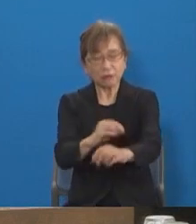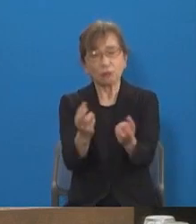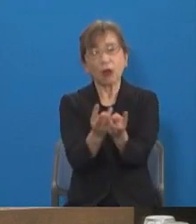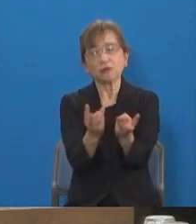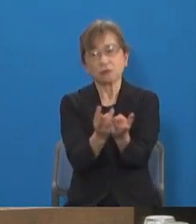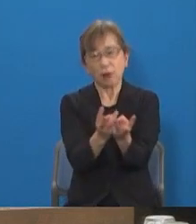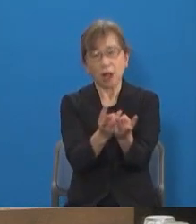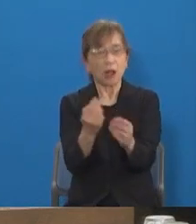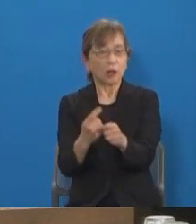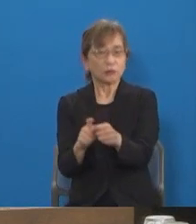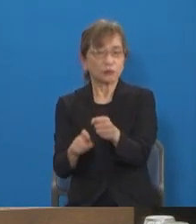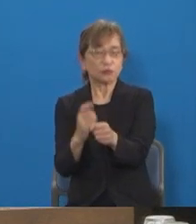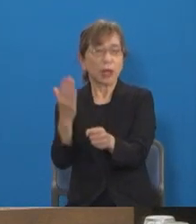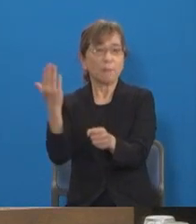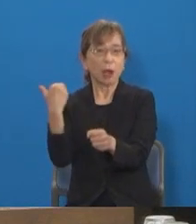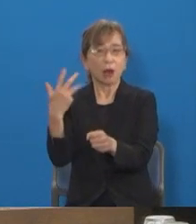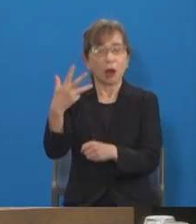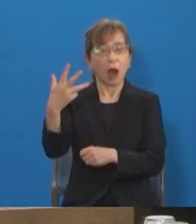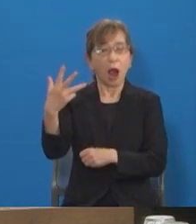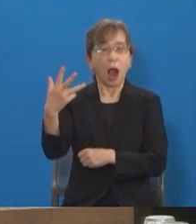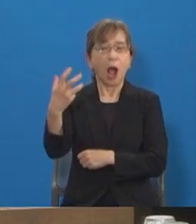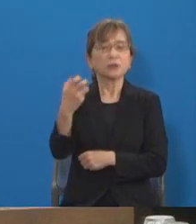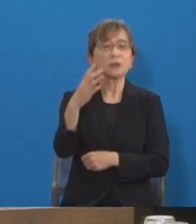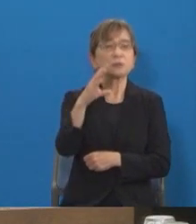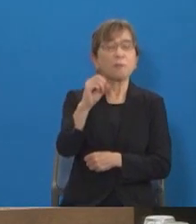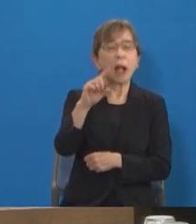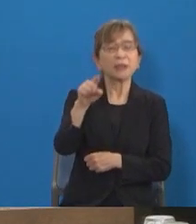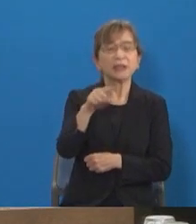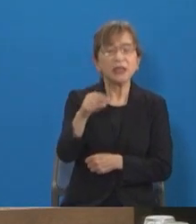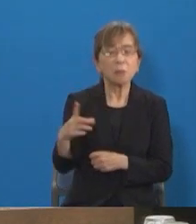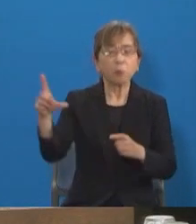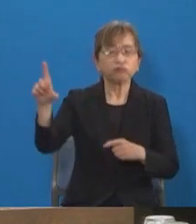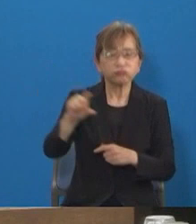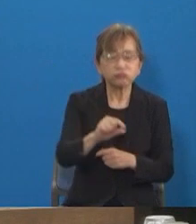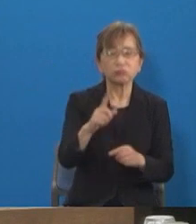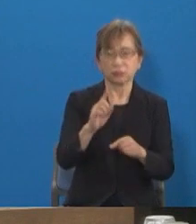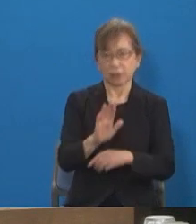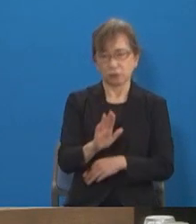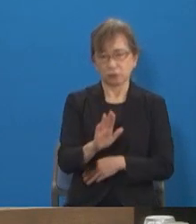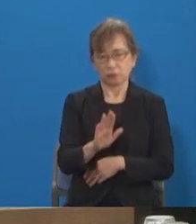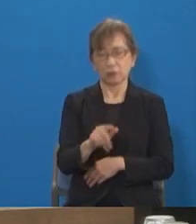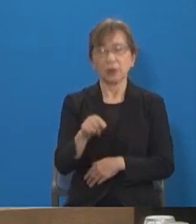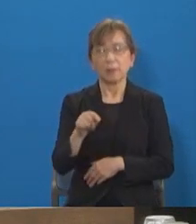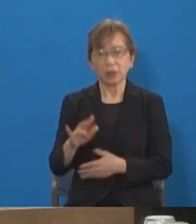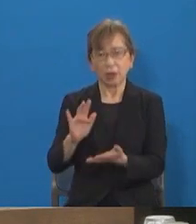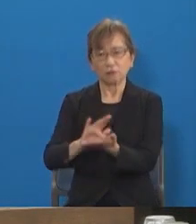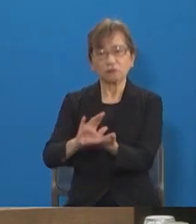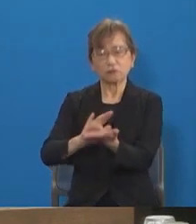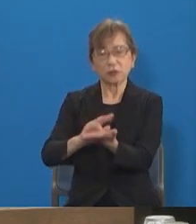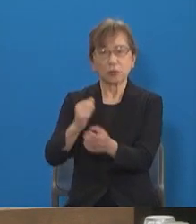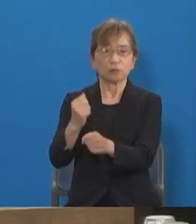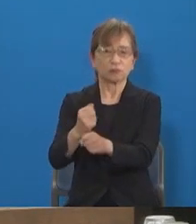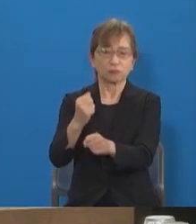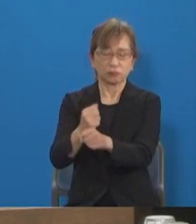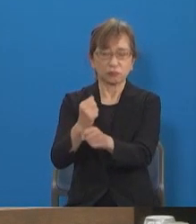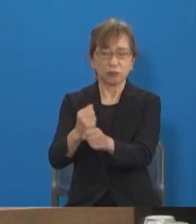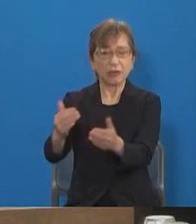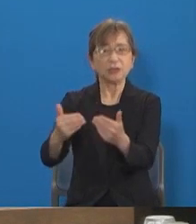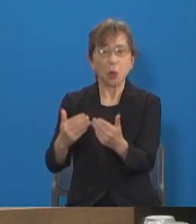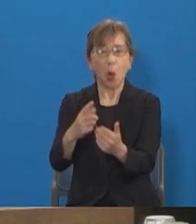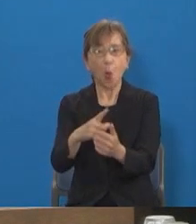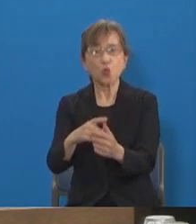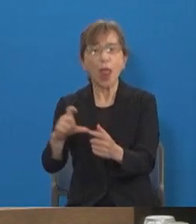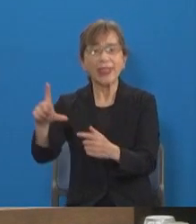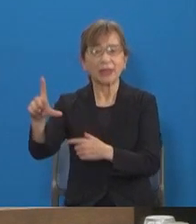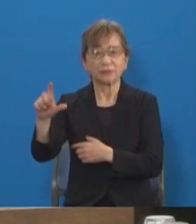10年前から約80万人減少しています。さらに、免疫グロブリン製剤などの需要増に伴い、原料